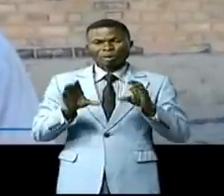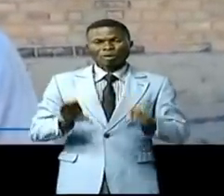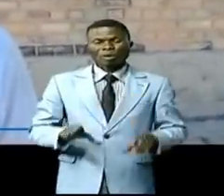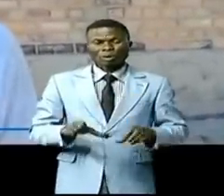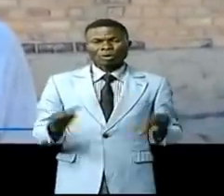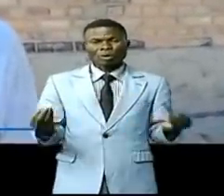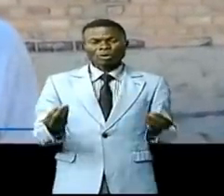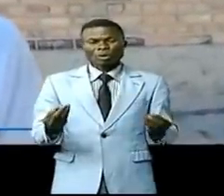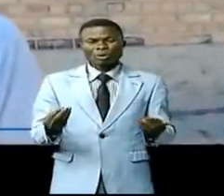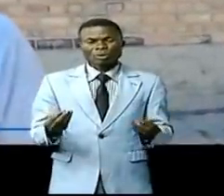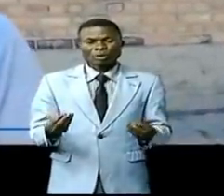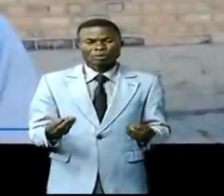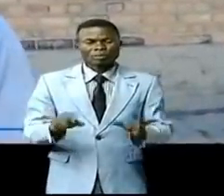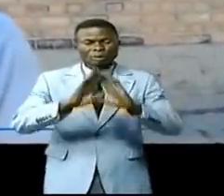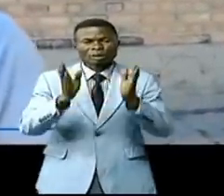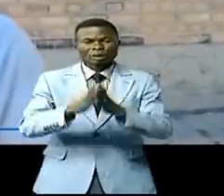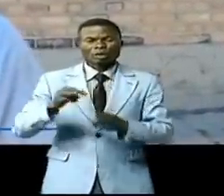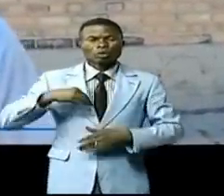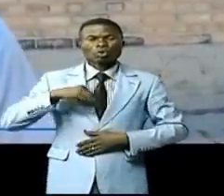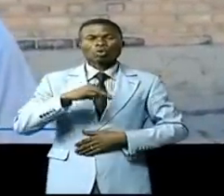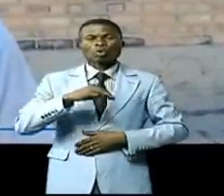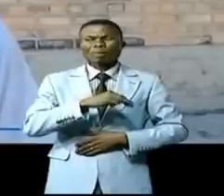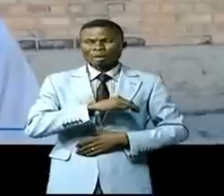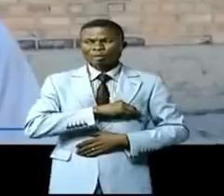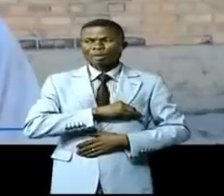et tous les membres